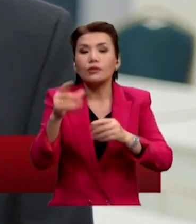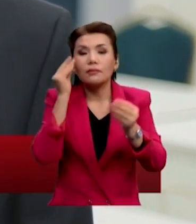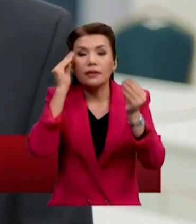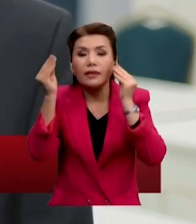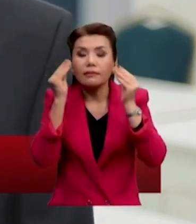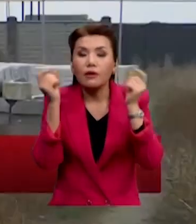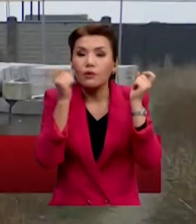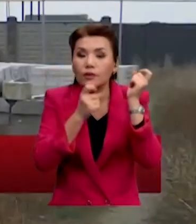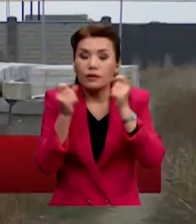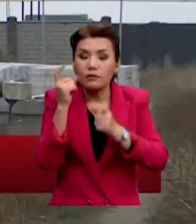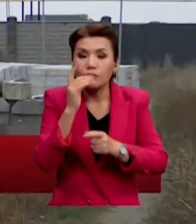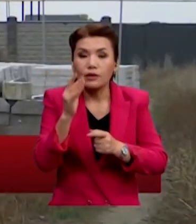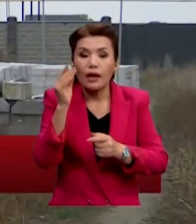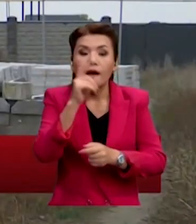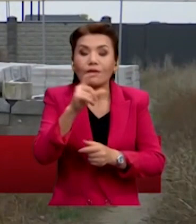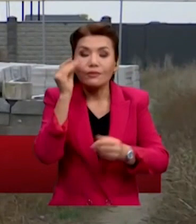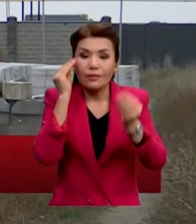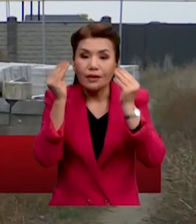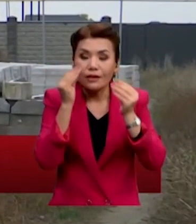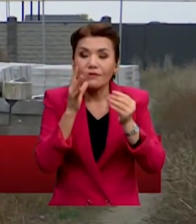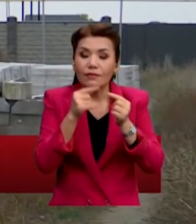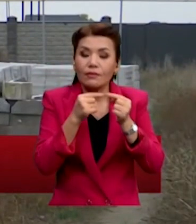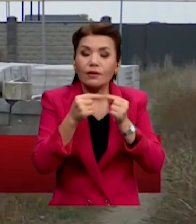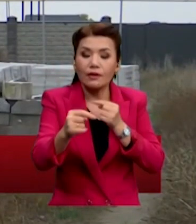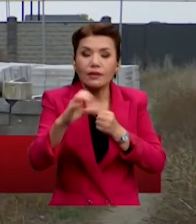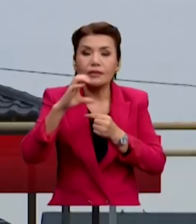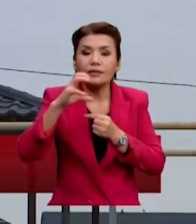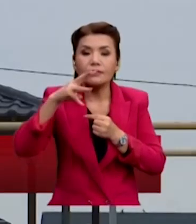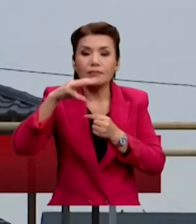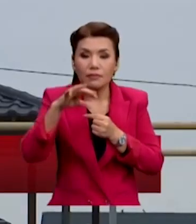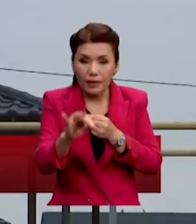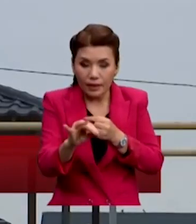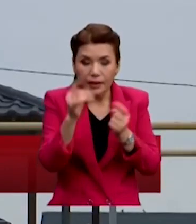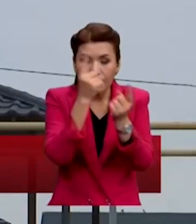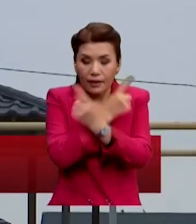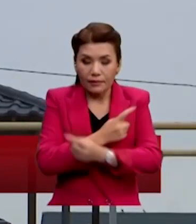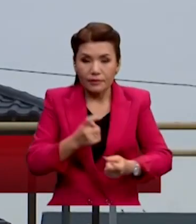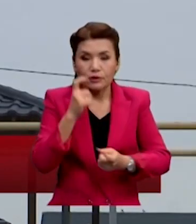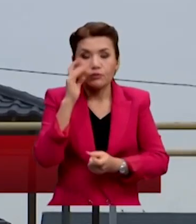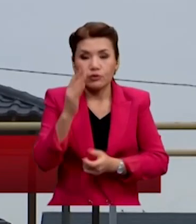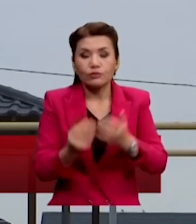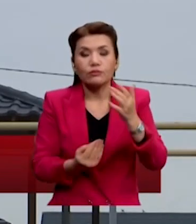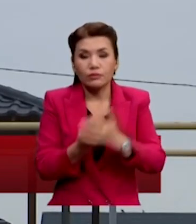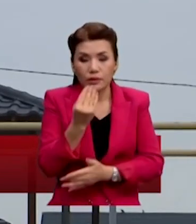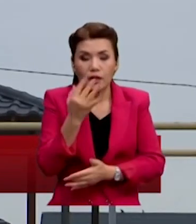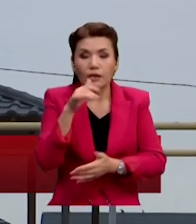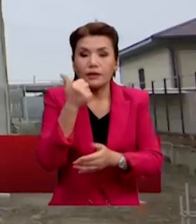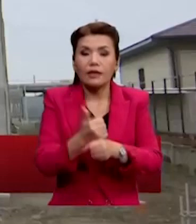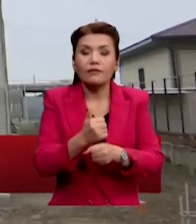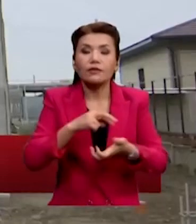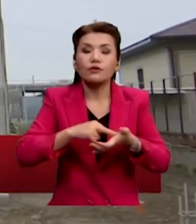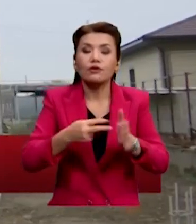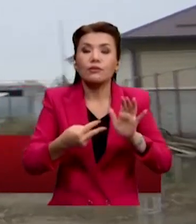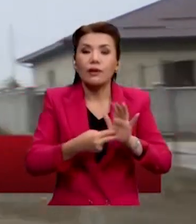тиіс. Ал қоғамдық талқылаудың уақыты бұқаралық ақпарат құралдарында жарияланатын болады. Бекітілген бас жоспарда